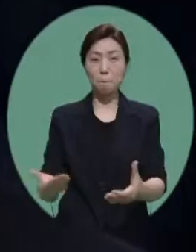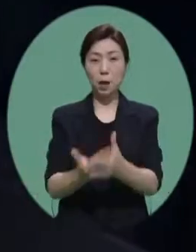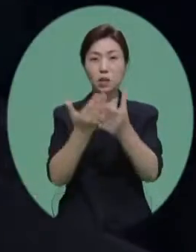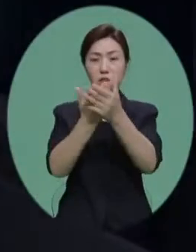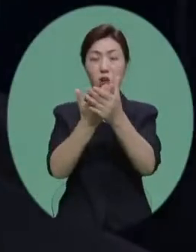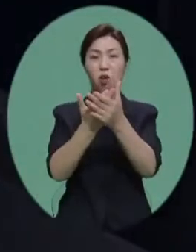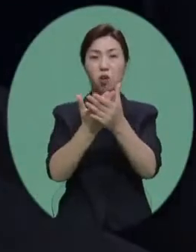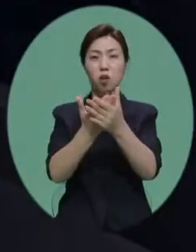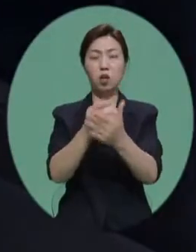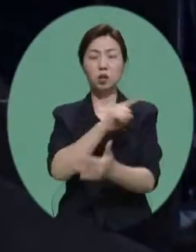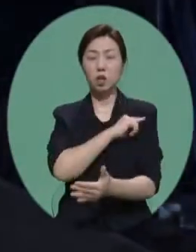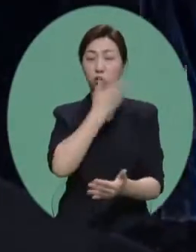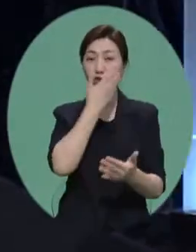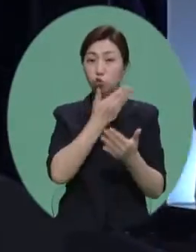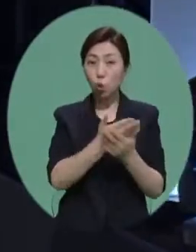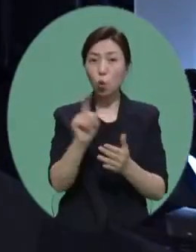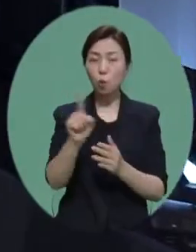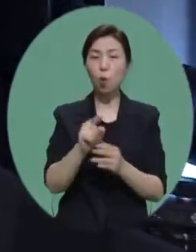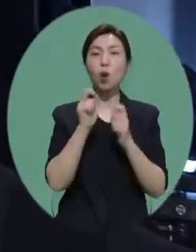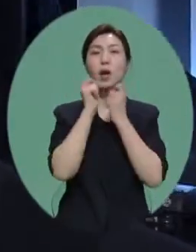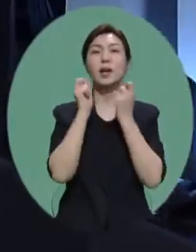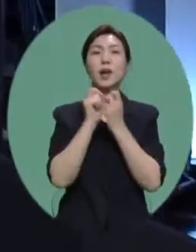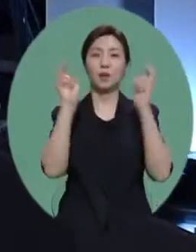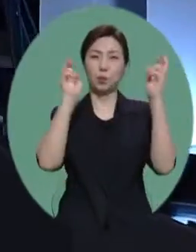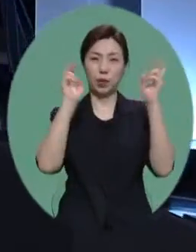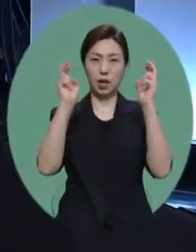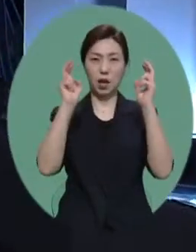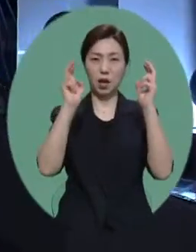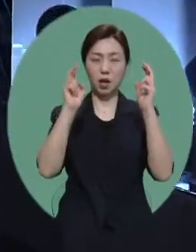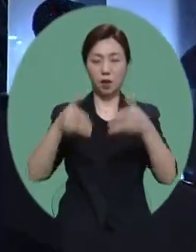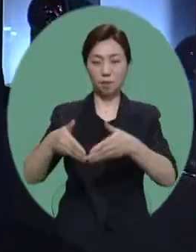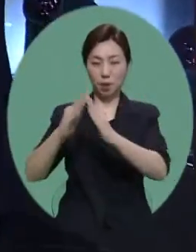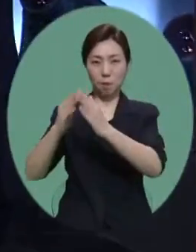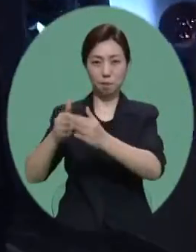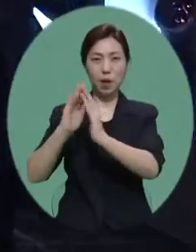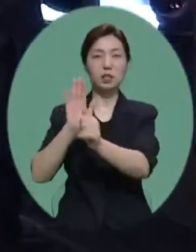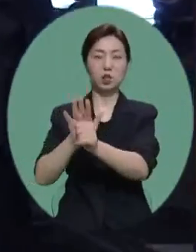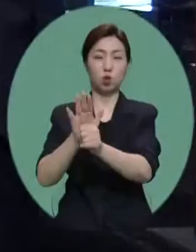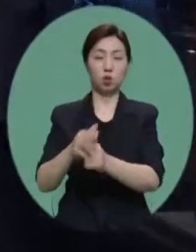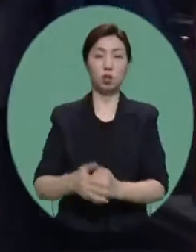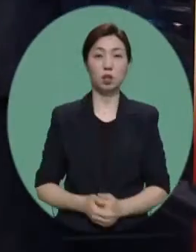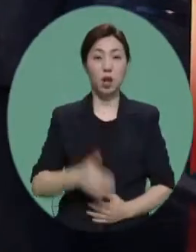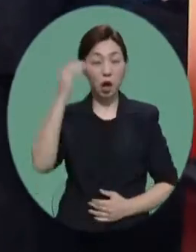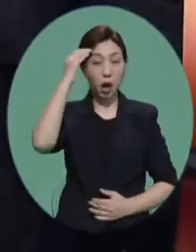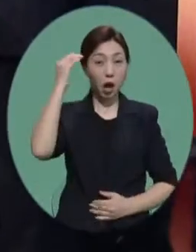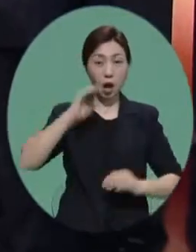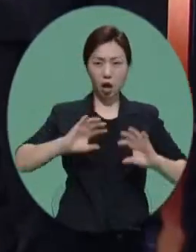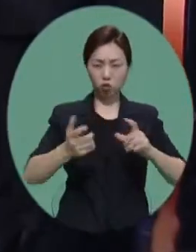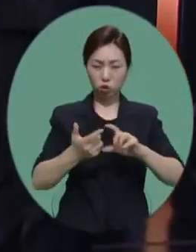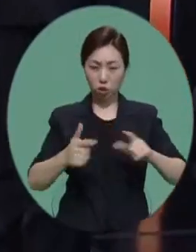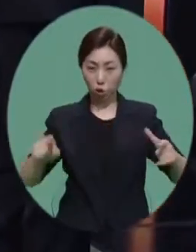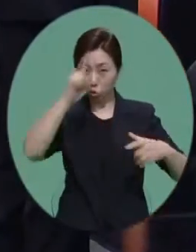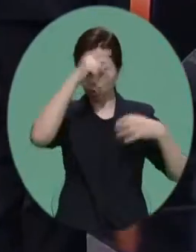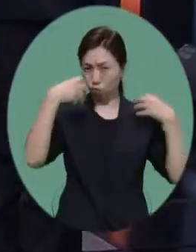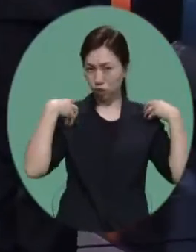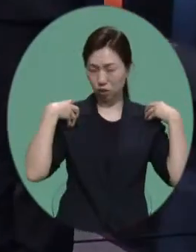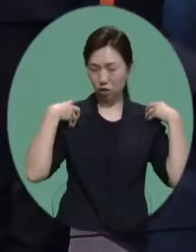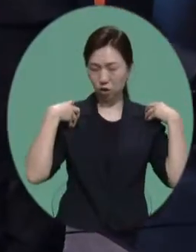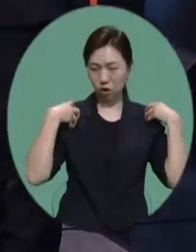유치 입니다 사실 지금까지 어 대한민국에서 여러가지로 정부들이 시도를 당 하겠습니다만